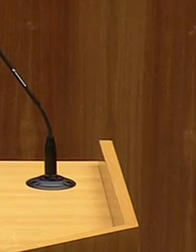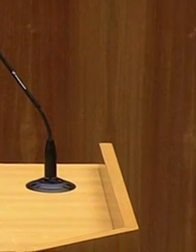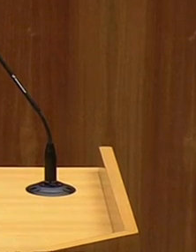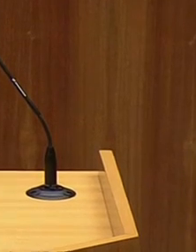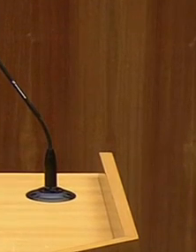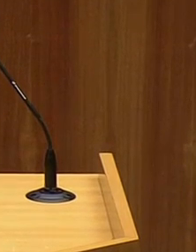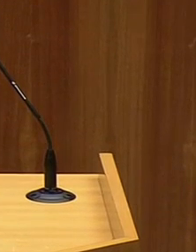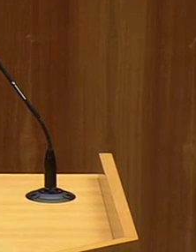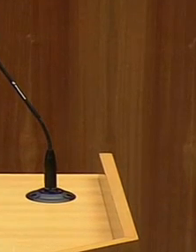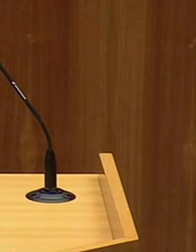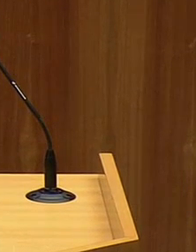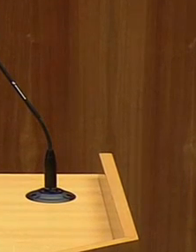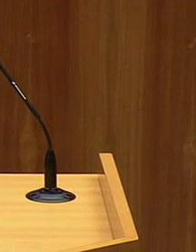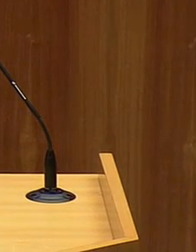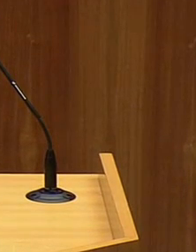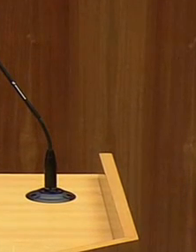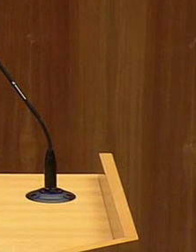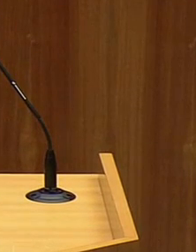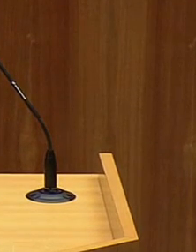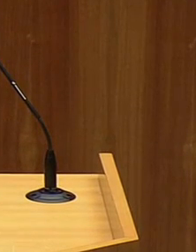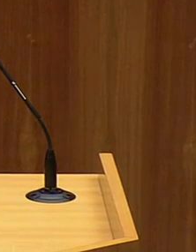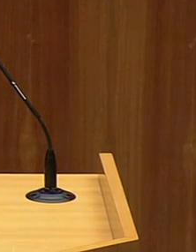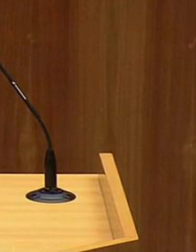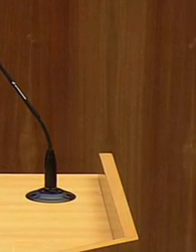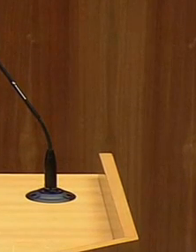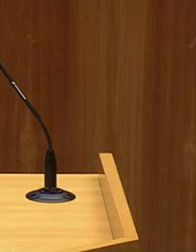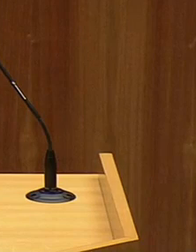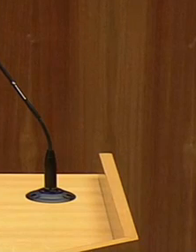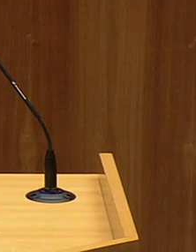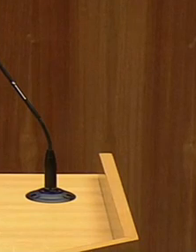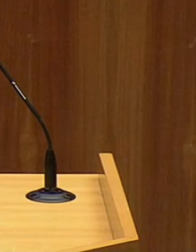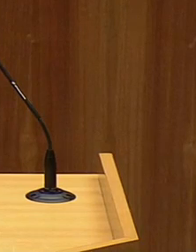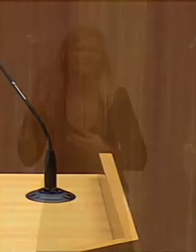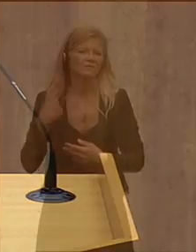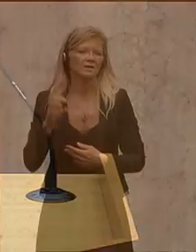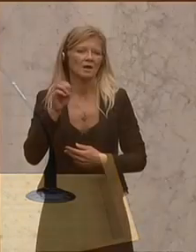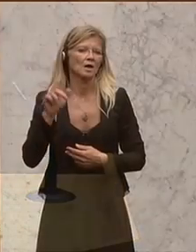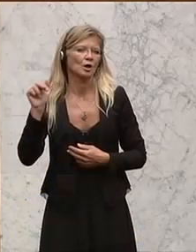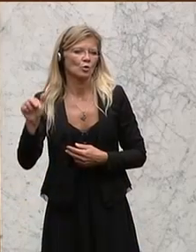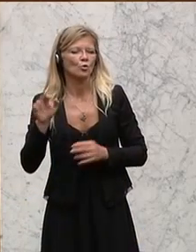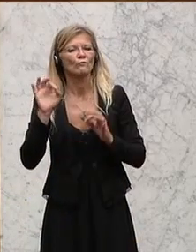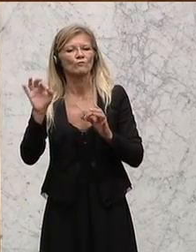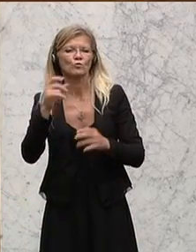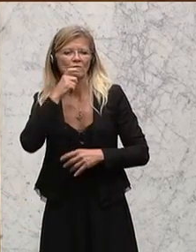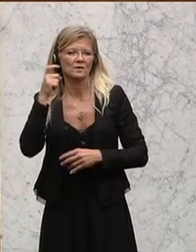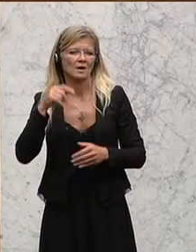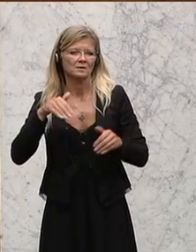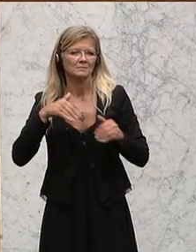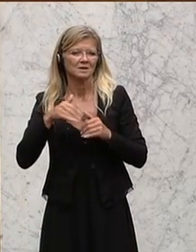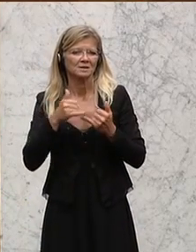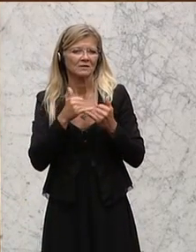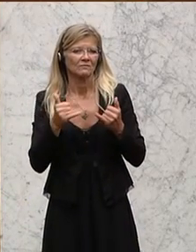öffentlich zugänglich sind. Der Datenschutz und wieder einmal die EU dienen dem Finanzminister hier